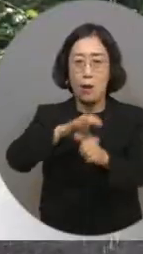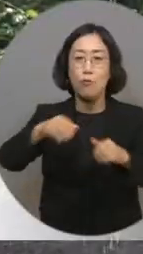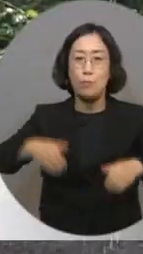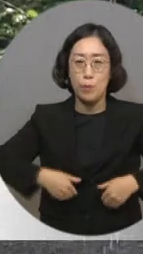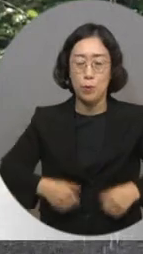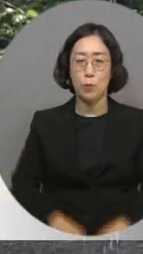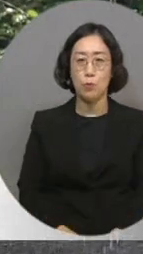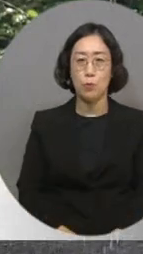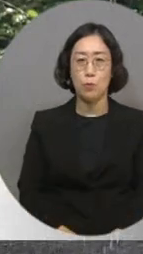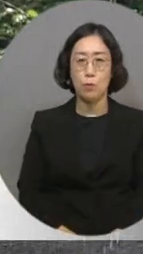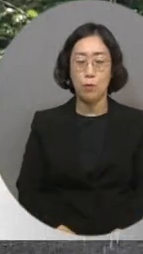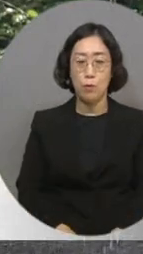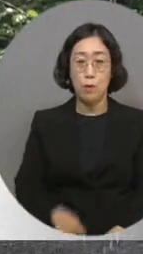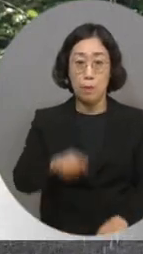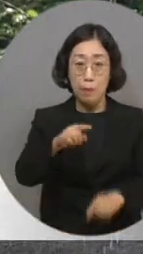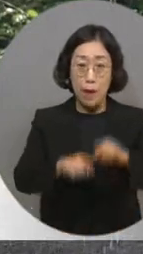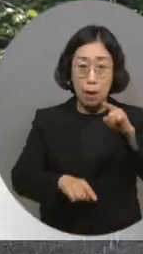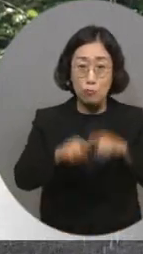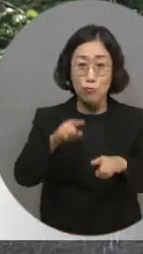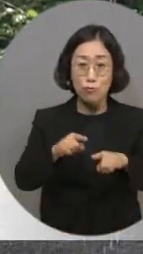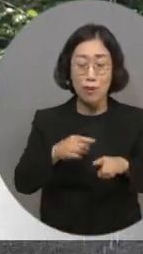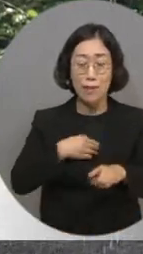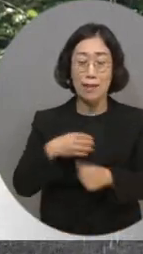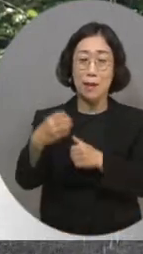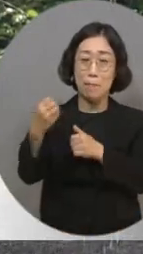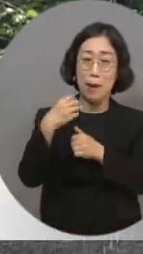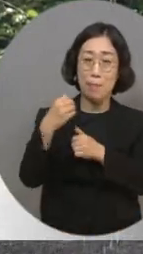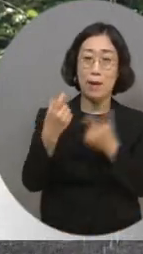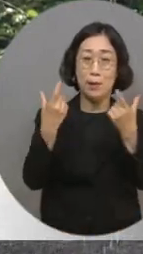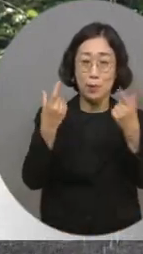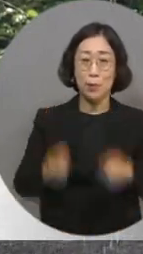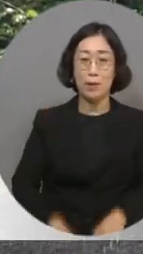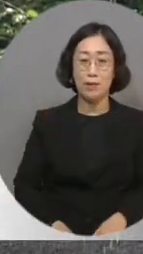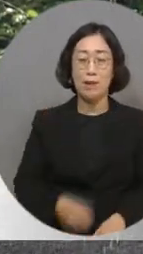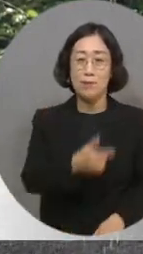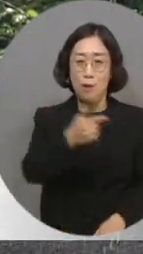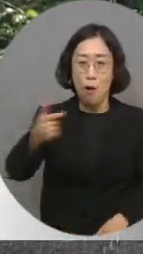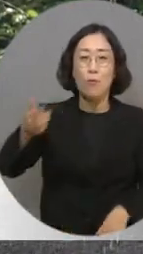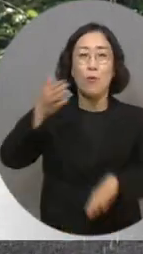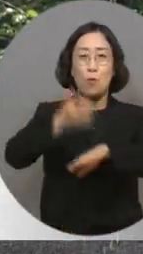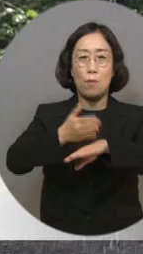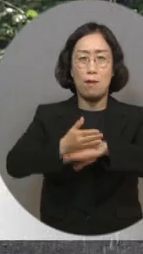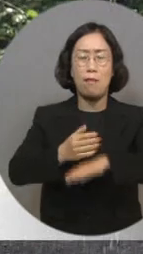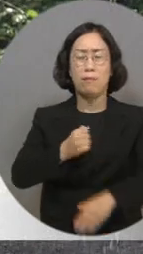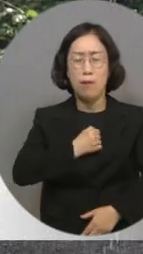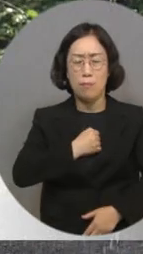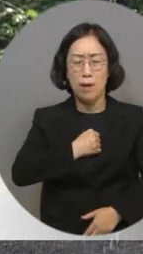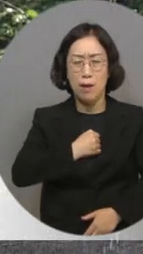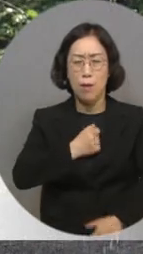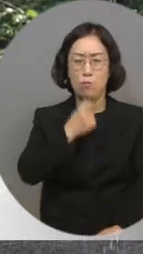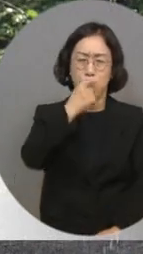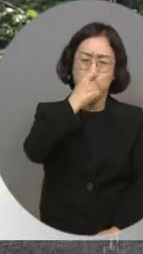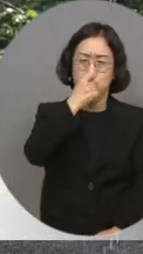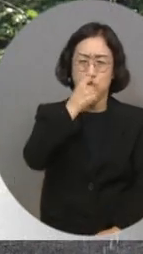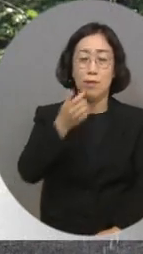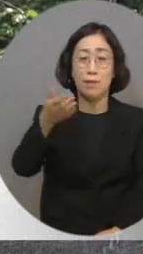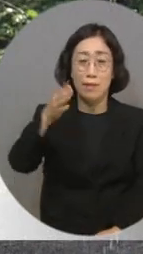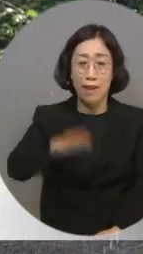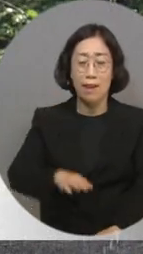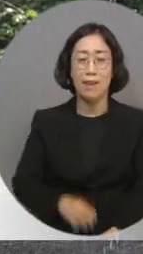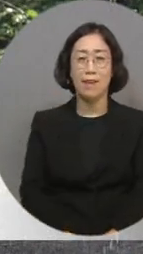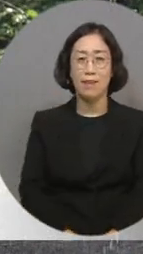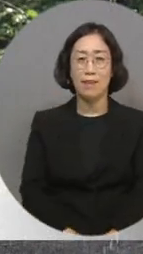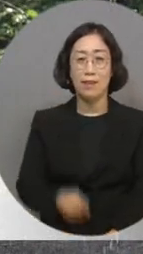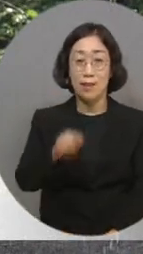말은 못하지만, 식물이지만 저한테 얘기를 하는 것 같아요. 정말 고마워요. 제가 너무 답답해서 숨쉬기가 힘들었는데,